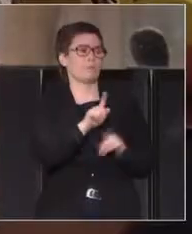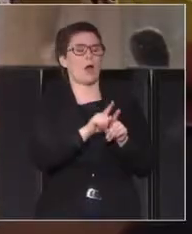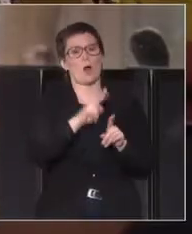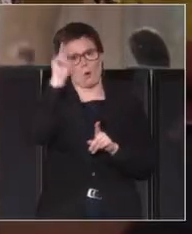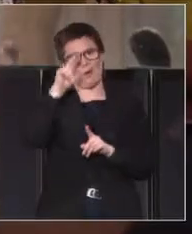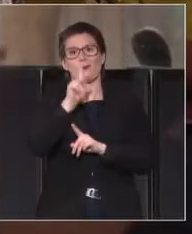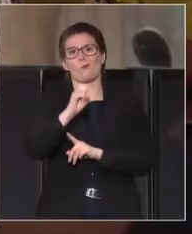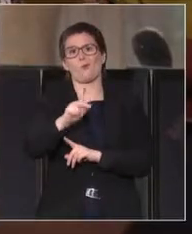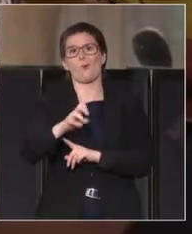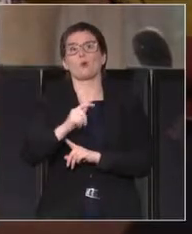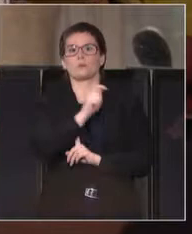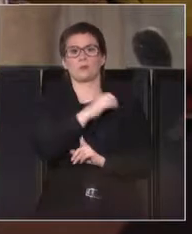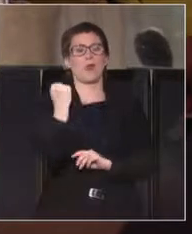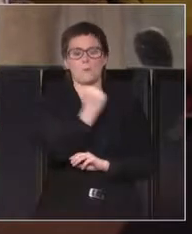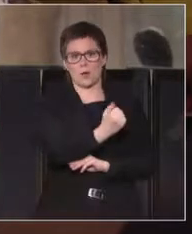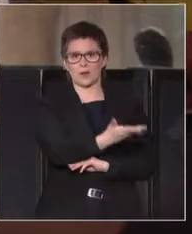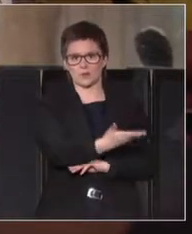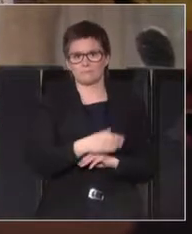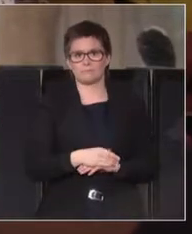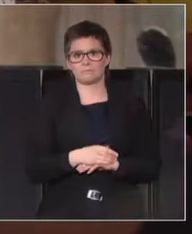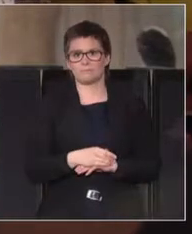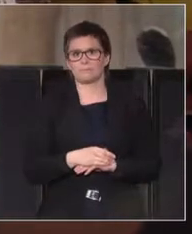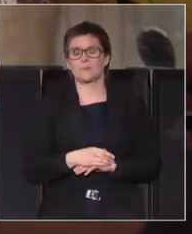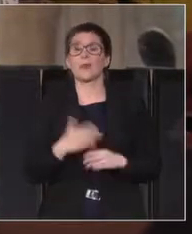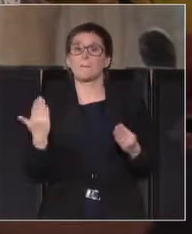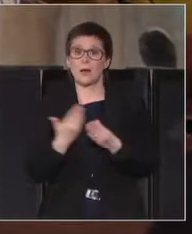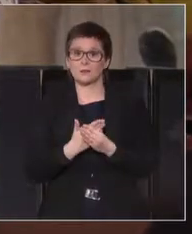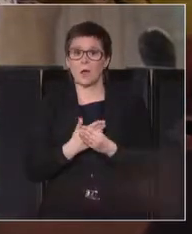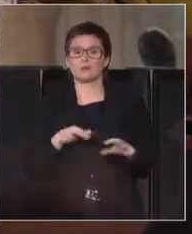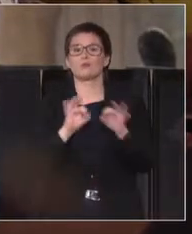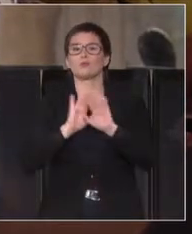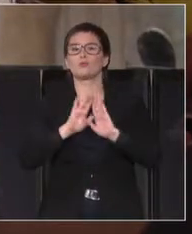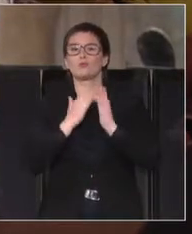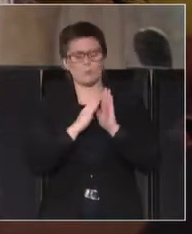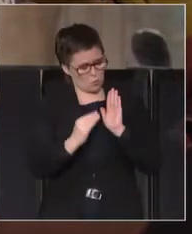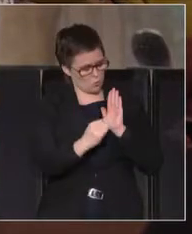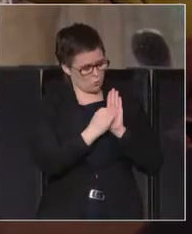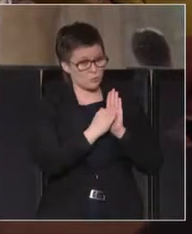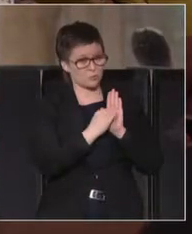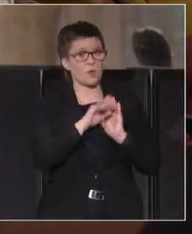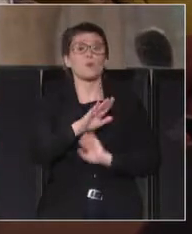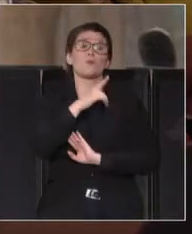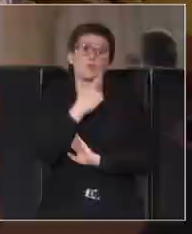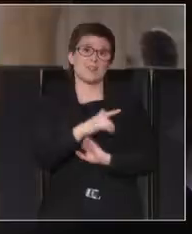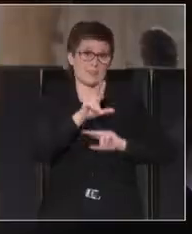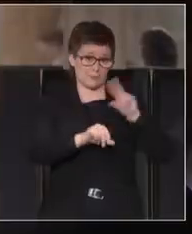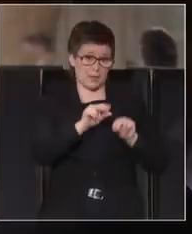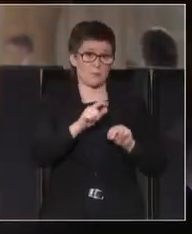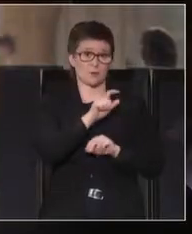Laut Eintrag im Totenbuch von Mauthausen wurden am 25. September